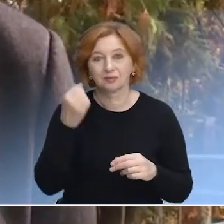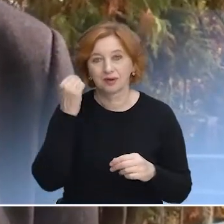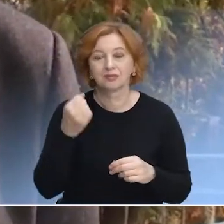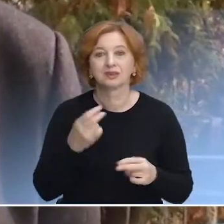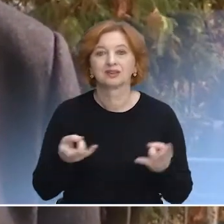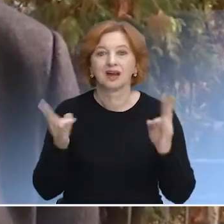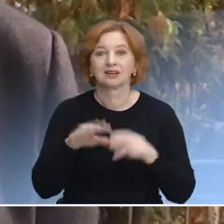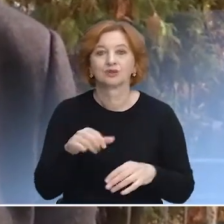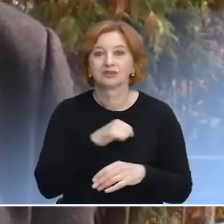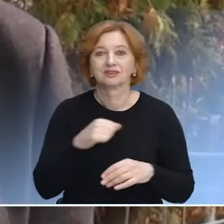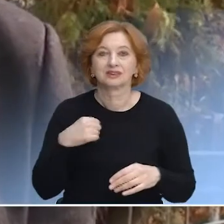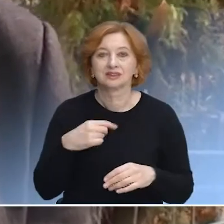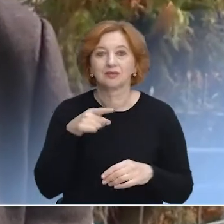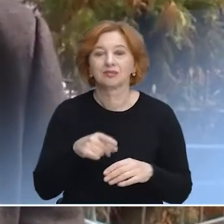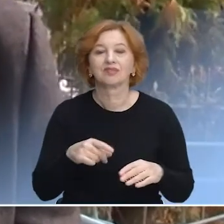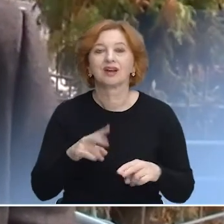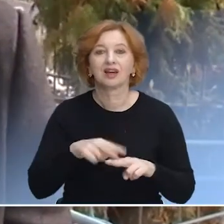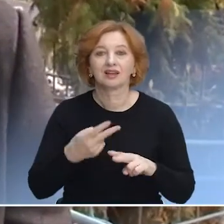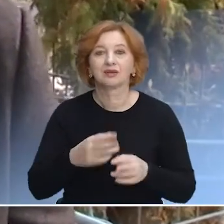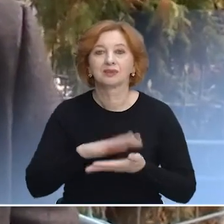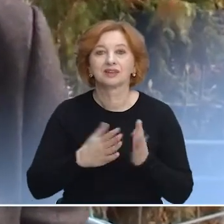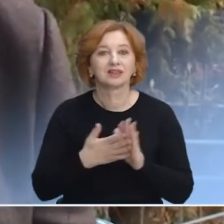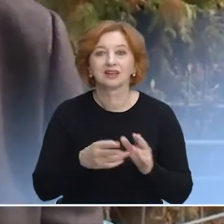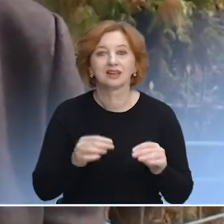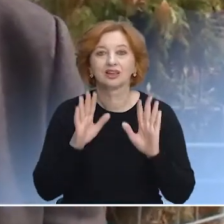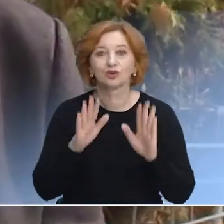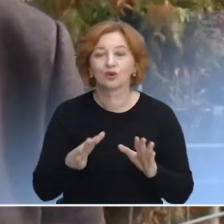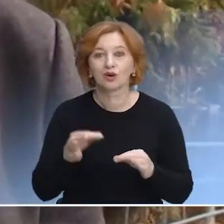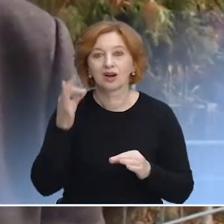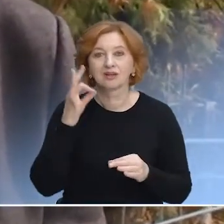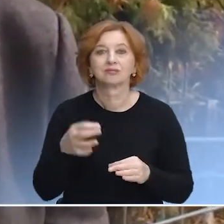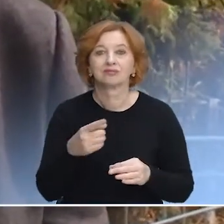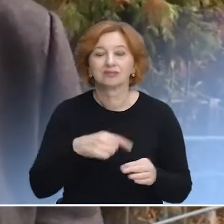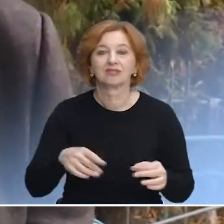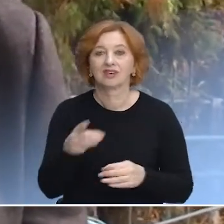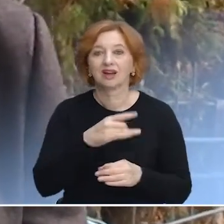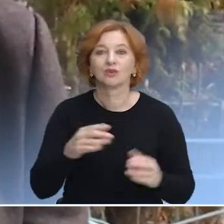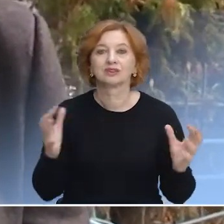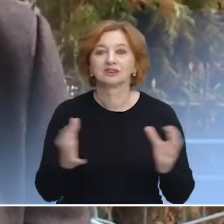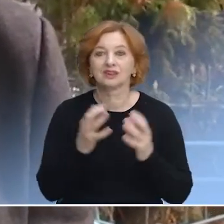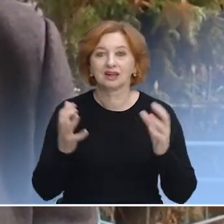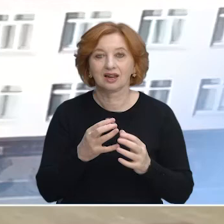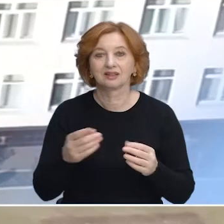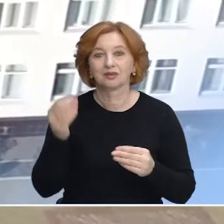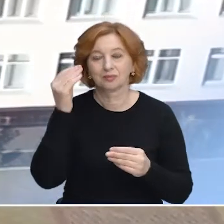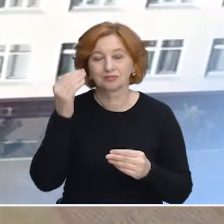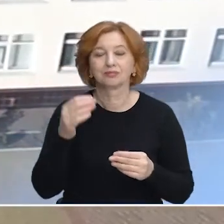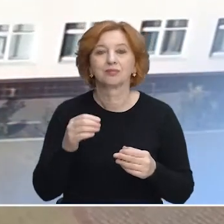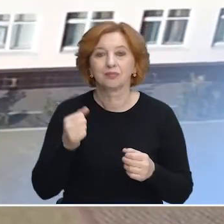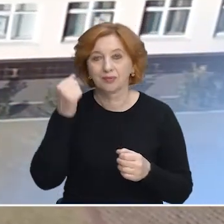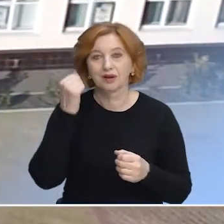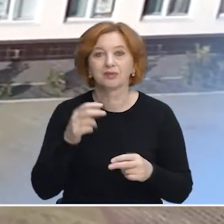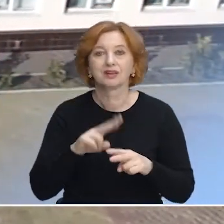самым воспитываем в подрастающем поколении не только любовь к отеческим гробам, но и сохраняем историческую память. За более